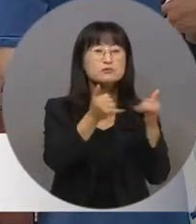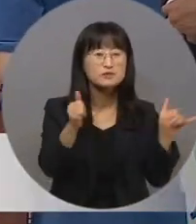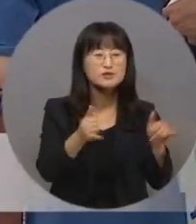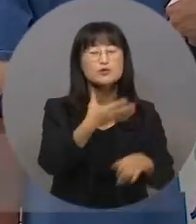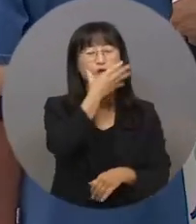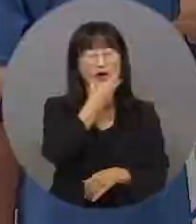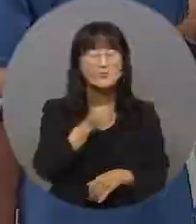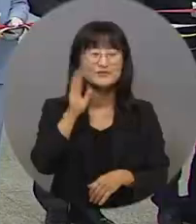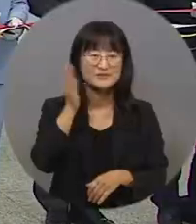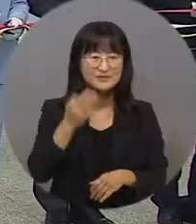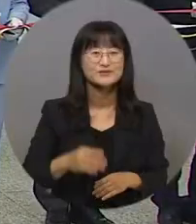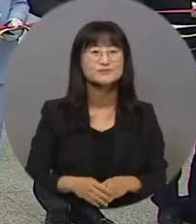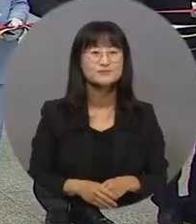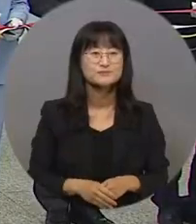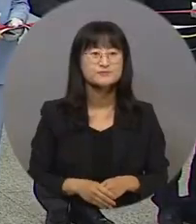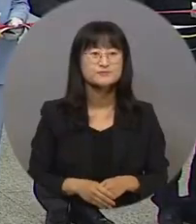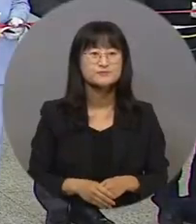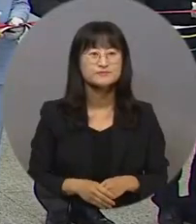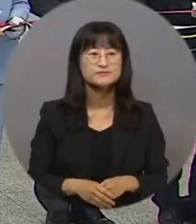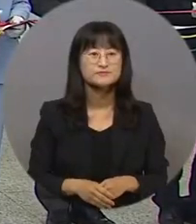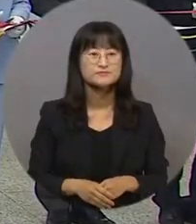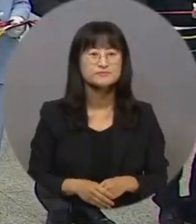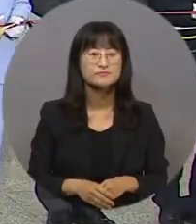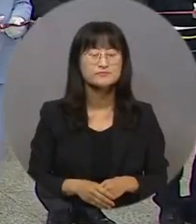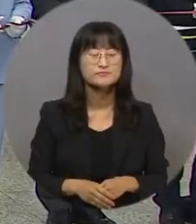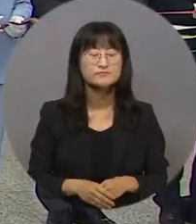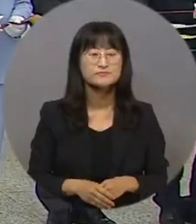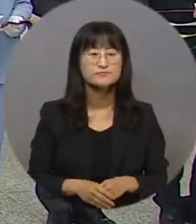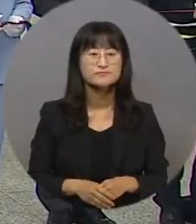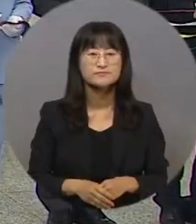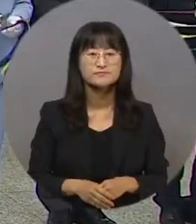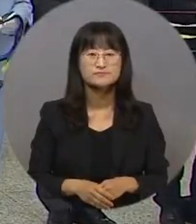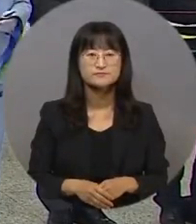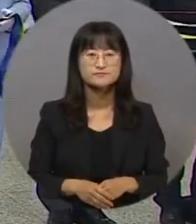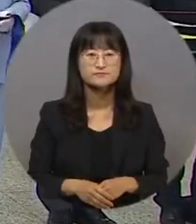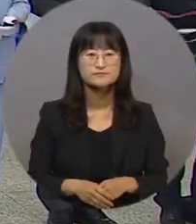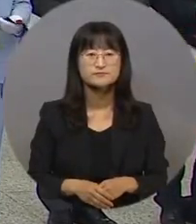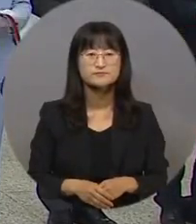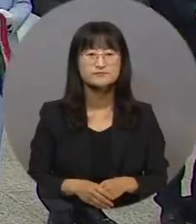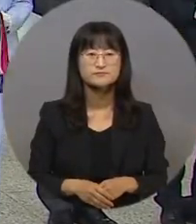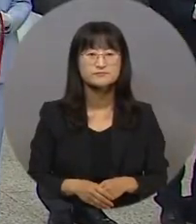많이 많이 행복해질 겁니다. 복지TV 뉴스 최유라입니다.